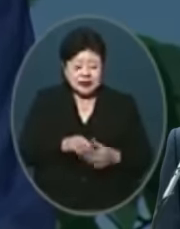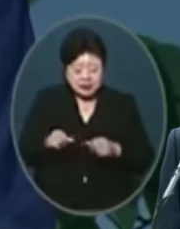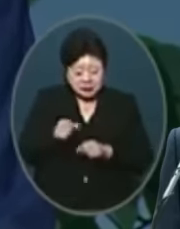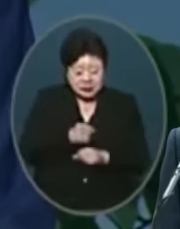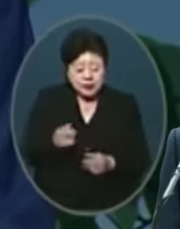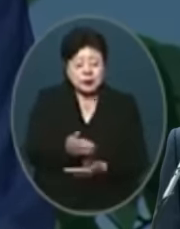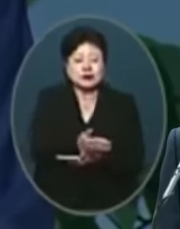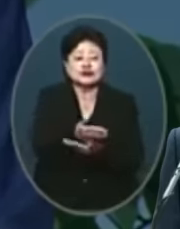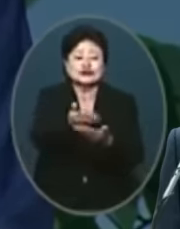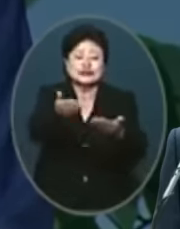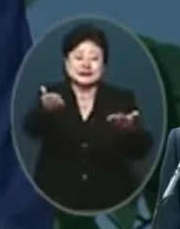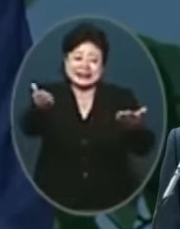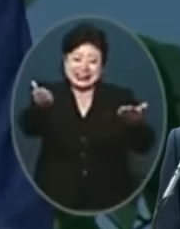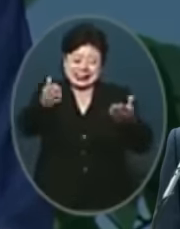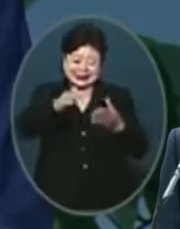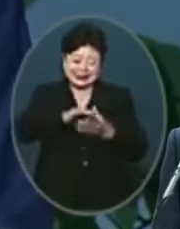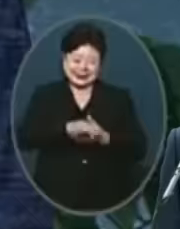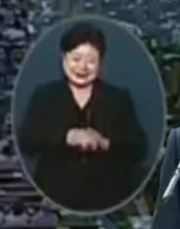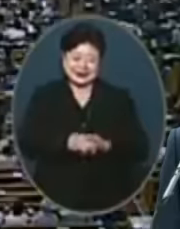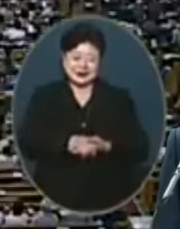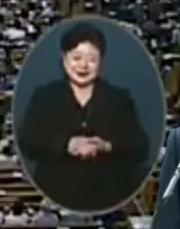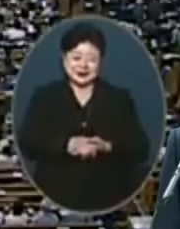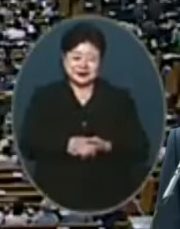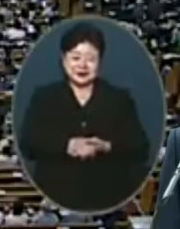역사를 베풀어 주시는 것입니다.